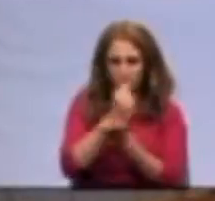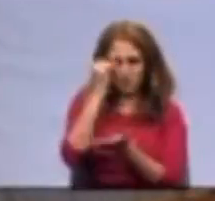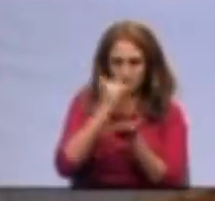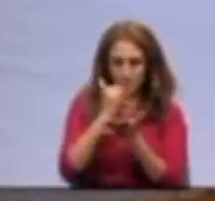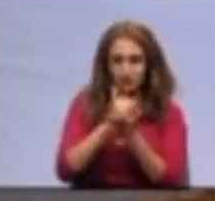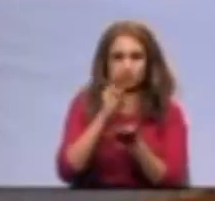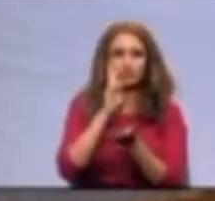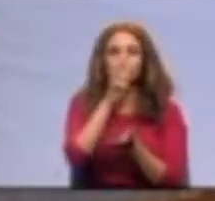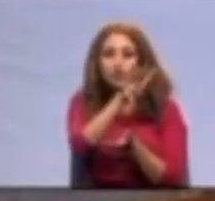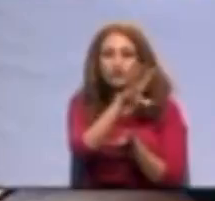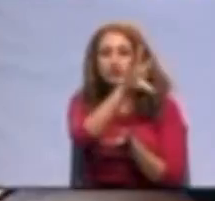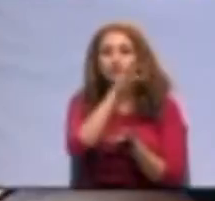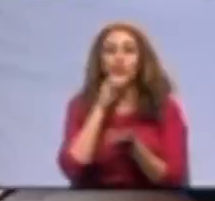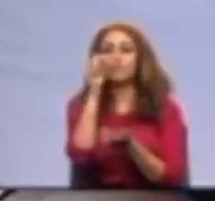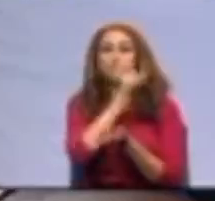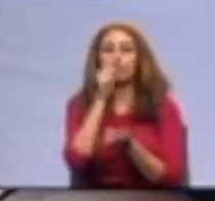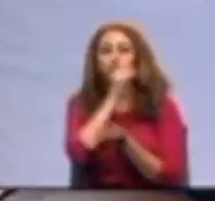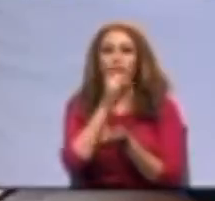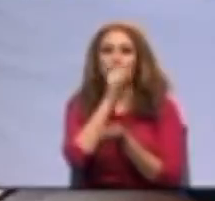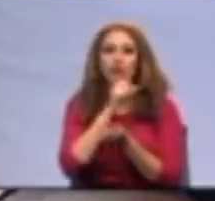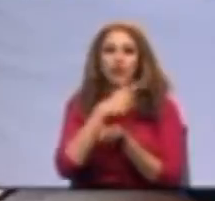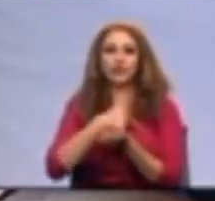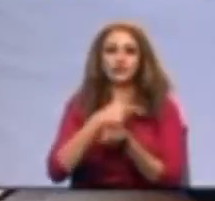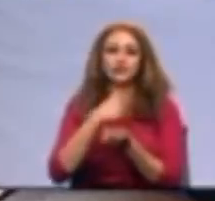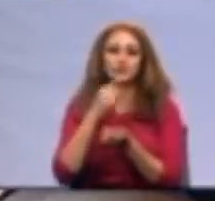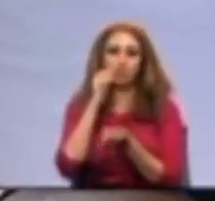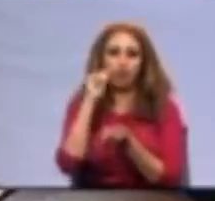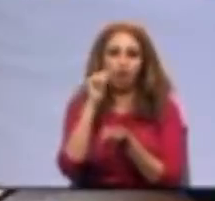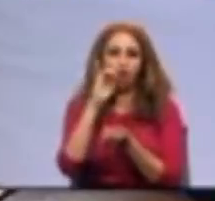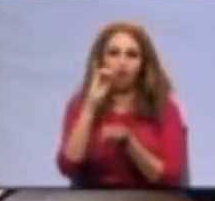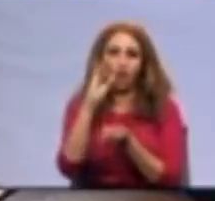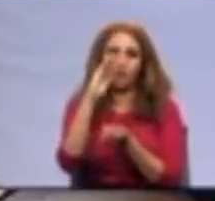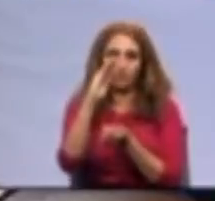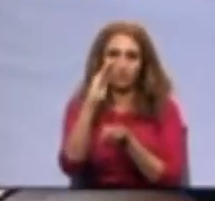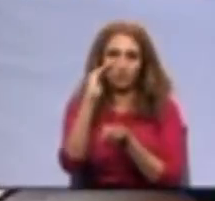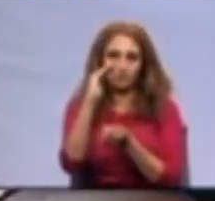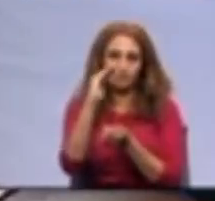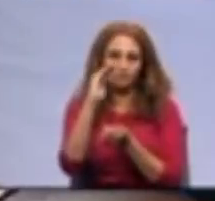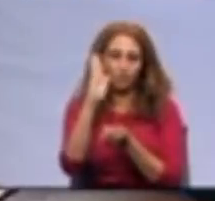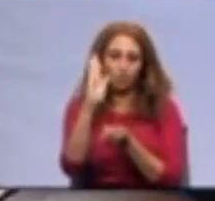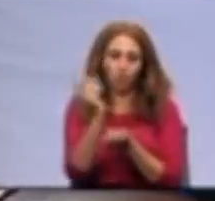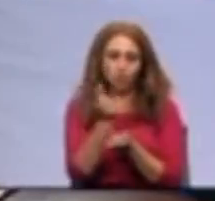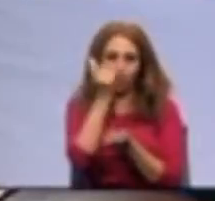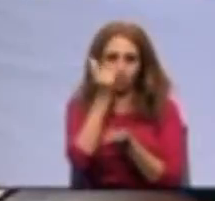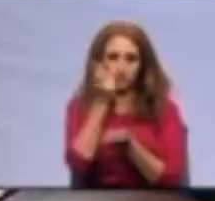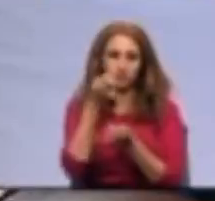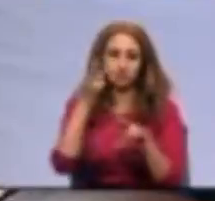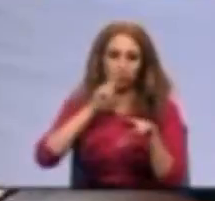في حد قدمك قبله كمطربة؟ لا انا كفي استاذ فؤاد عواد،